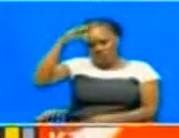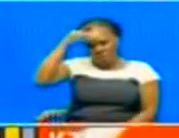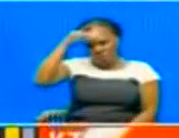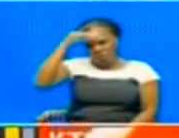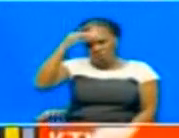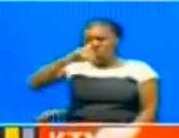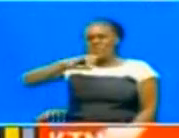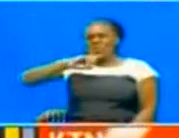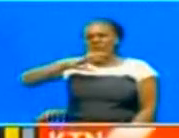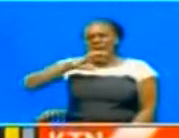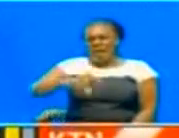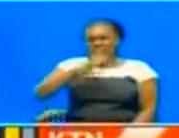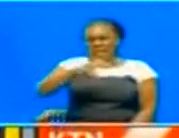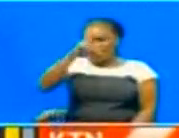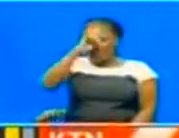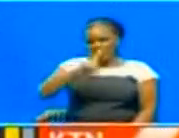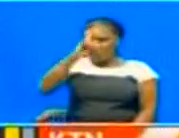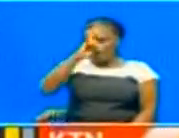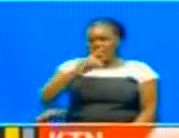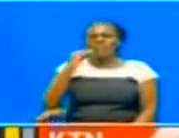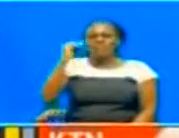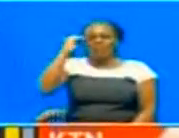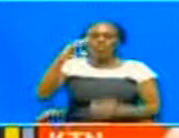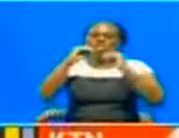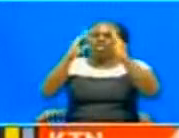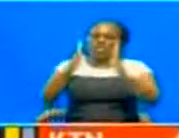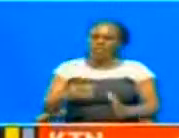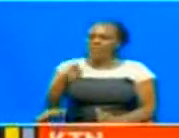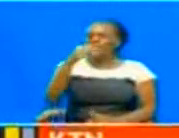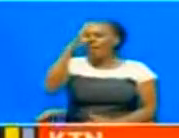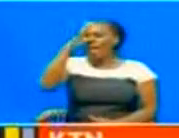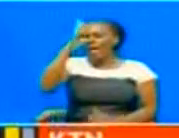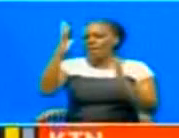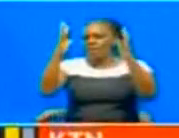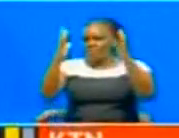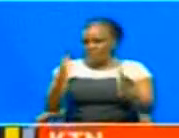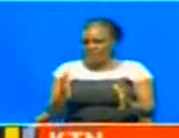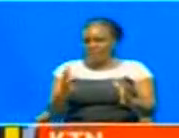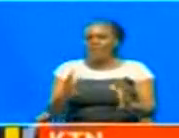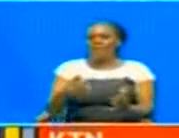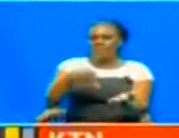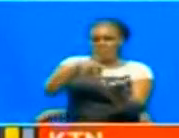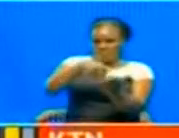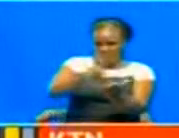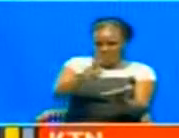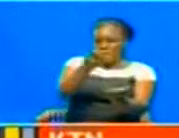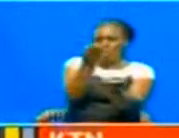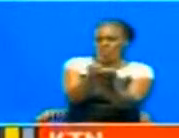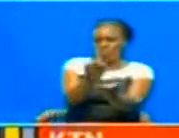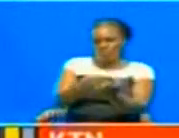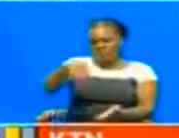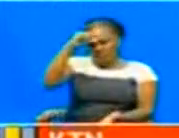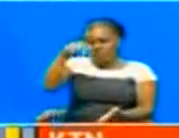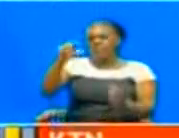Kaimenyi amewakashifu vikali wakuu wa shule kwa kile amekitaja kuwa udanganyifu, kwamba viwango vya karo vilivyopendekezwa na